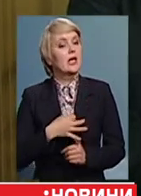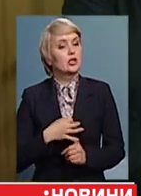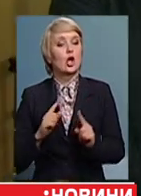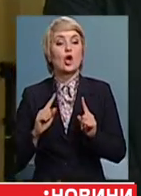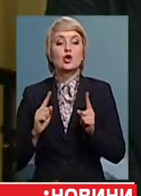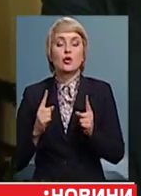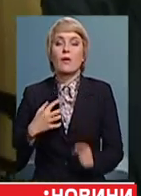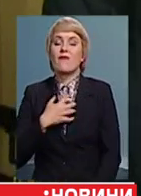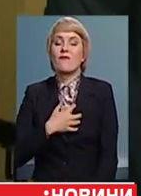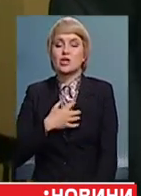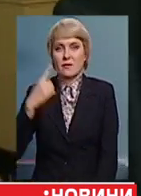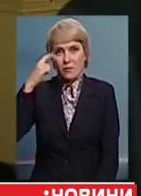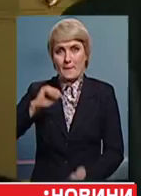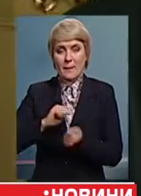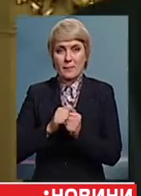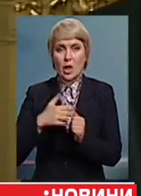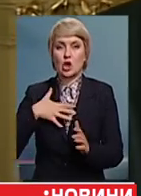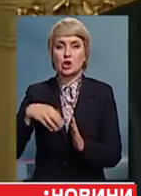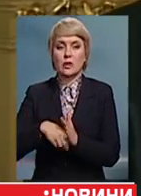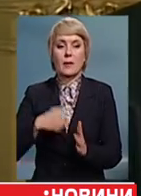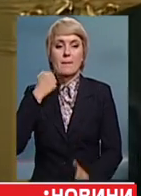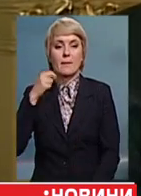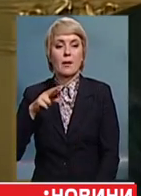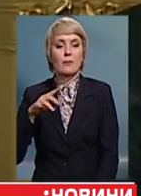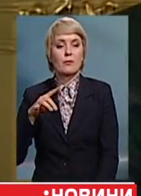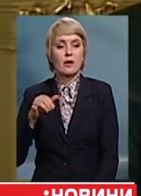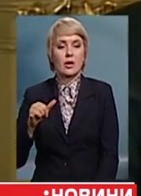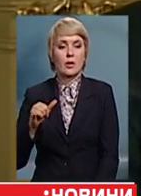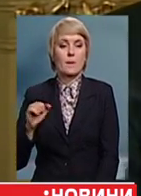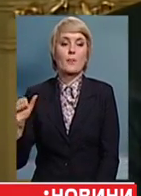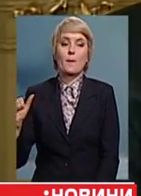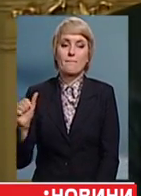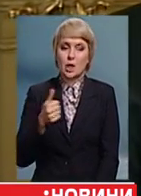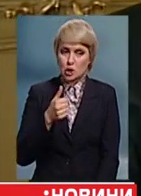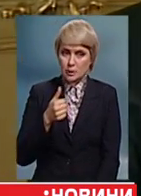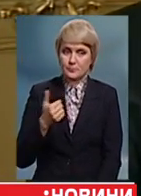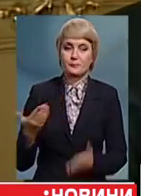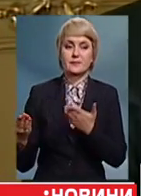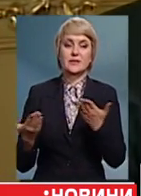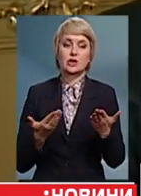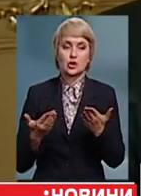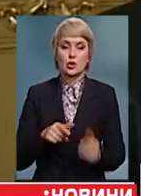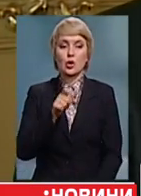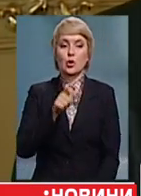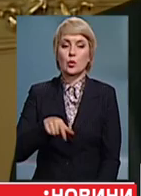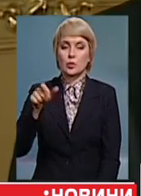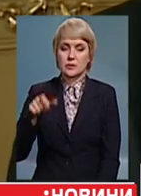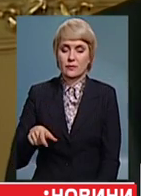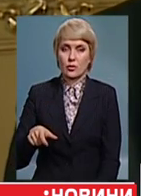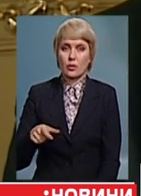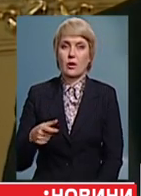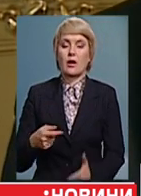важливо пам'ятати жертв Бабиного Яру? Ну, по-перше, якщо людство або